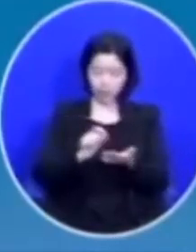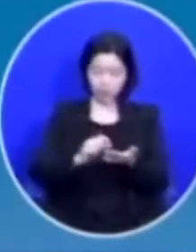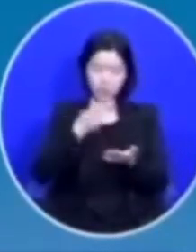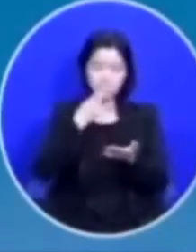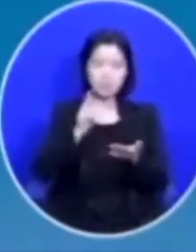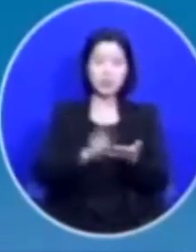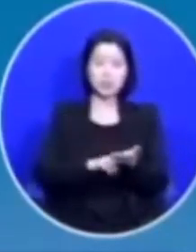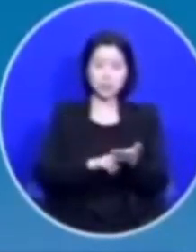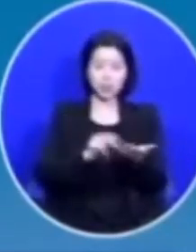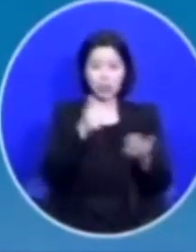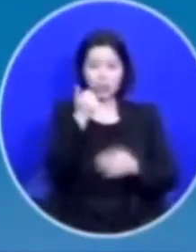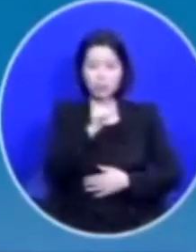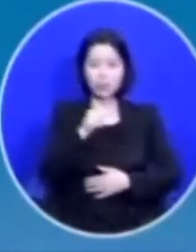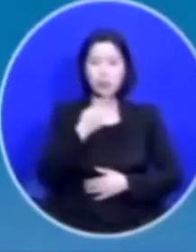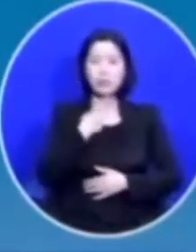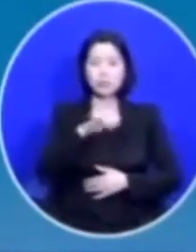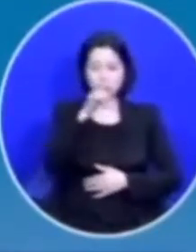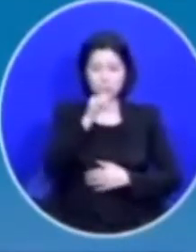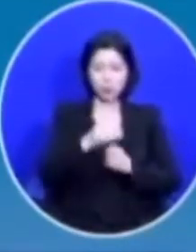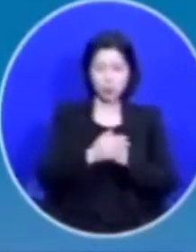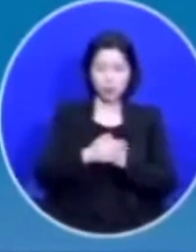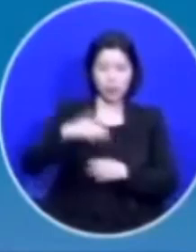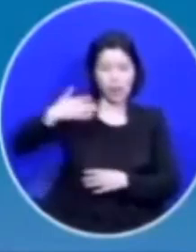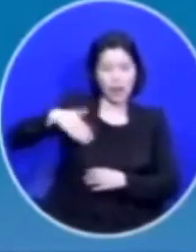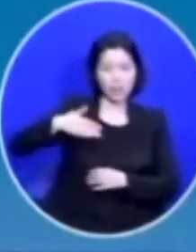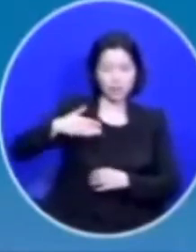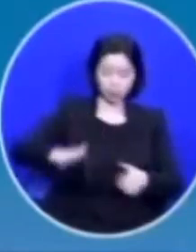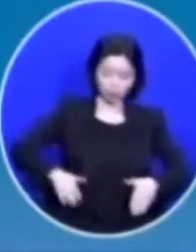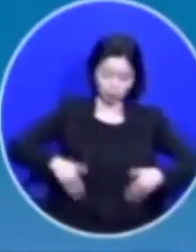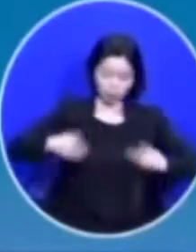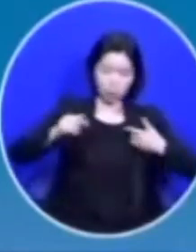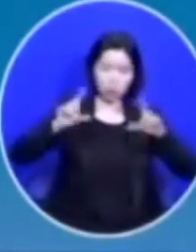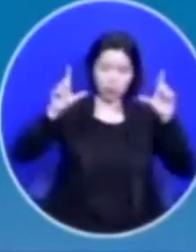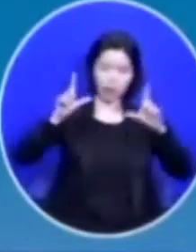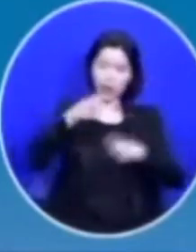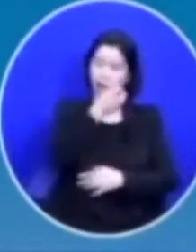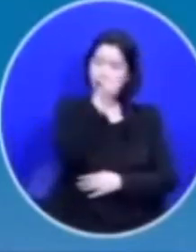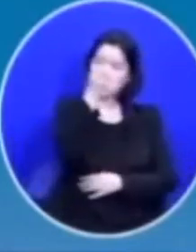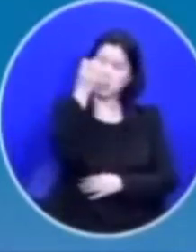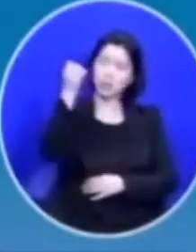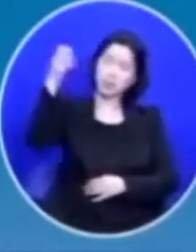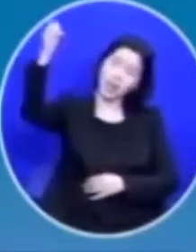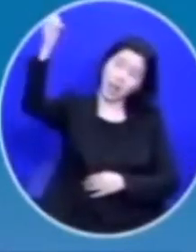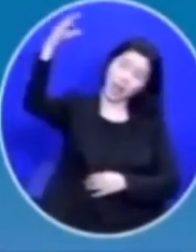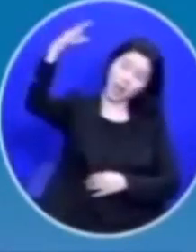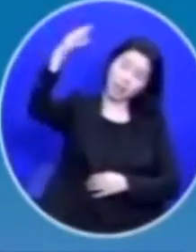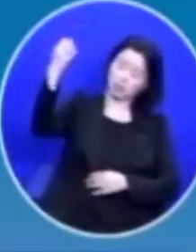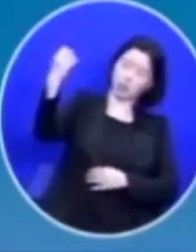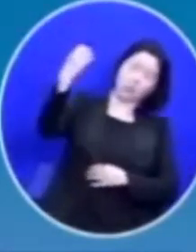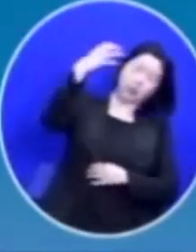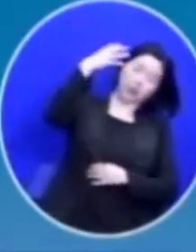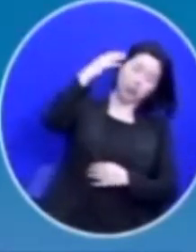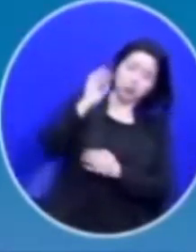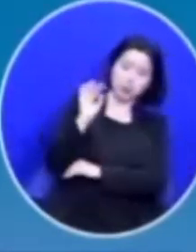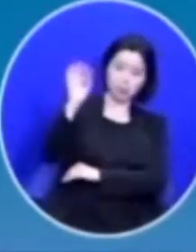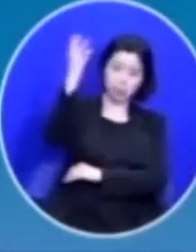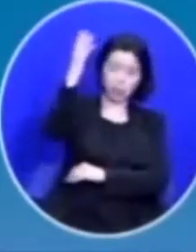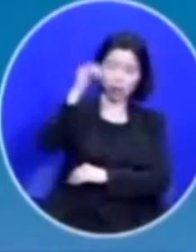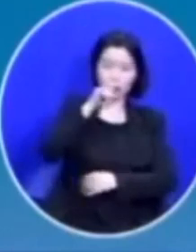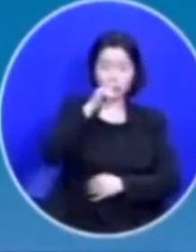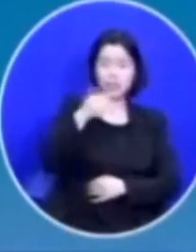이렇게 소개되었습니다 아직도 봄날 반짝이는 햇살 보다 눈 부시게 빛나고 있는